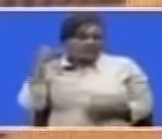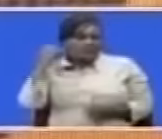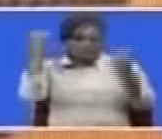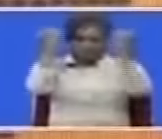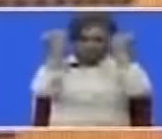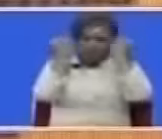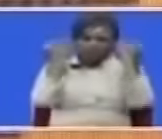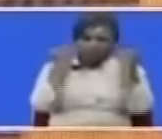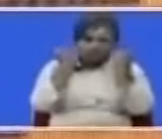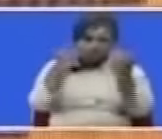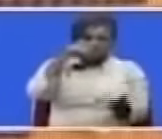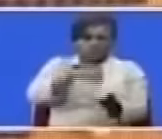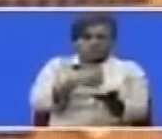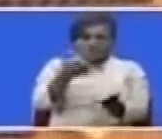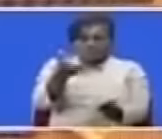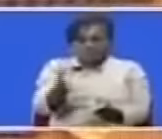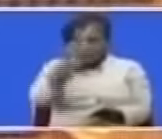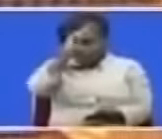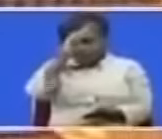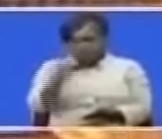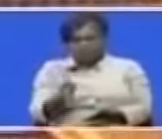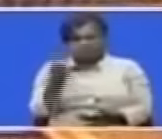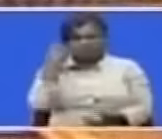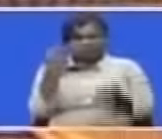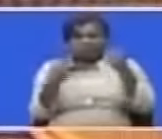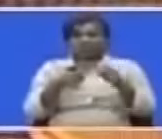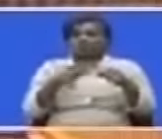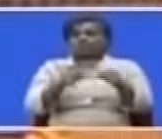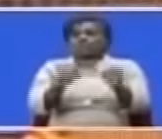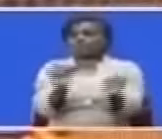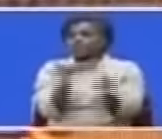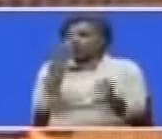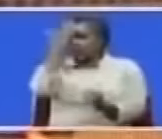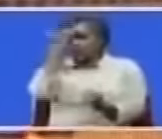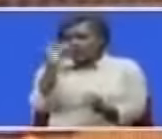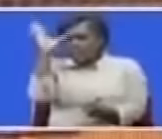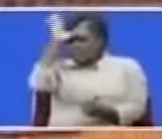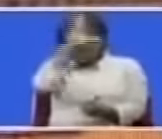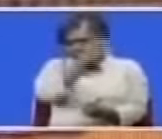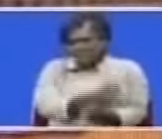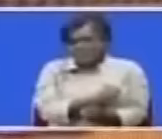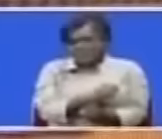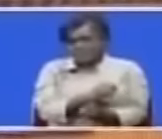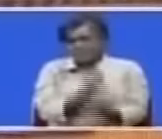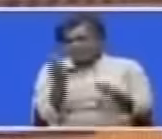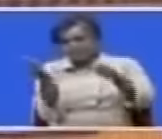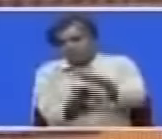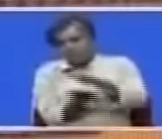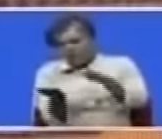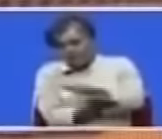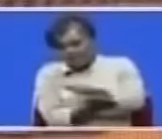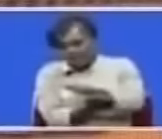kesi ya ufisadi inayomhusu hakimu mkazi wa Kericho imekosa kuendelea hii leo kutokana na kukosekana kwa faili ya kesi